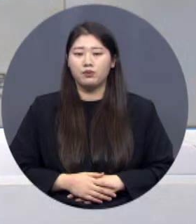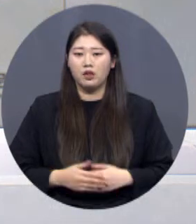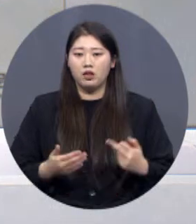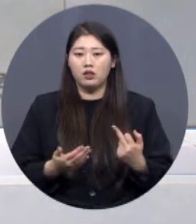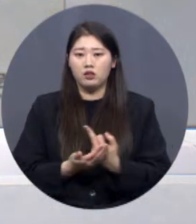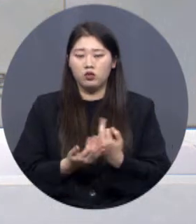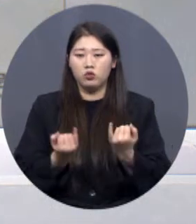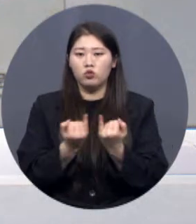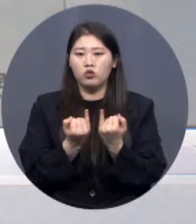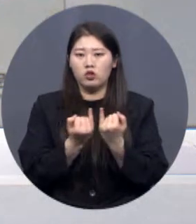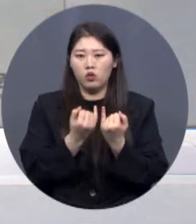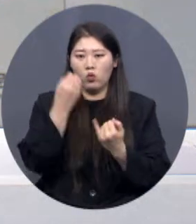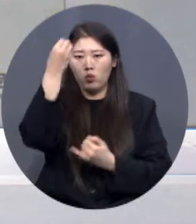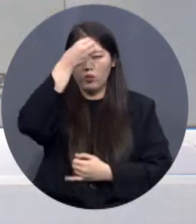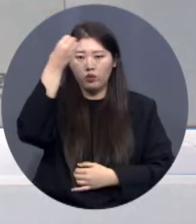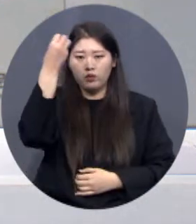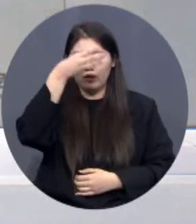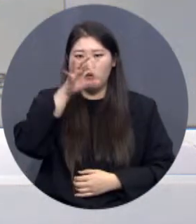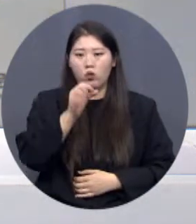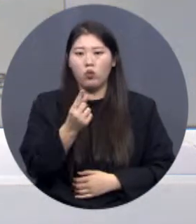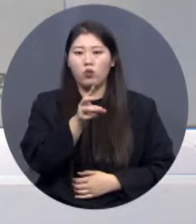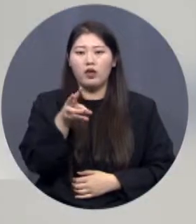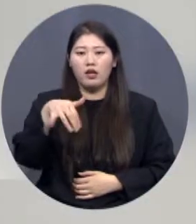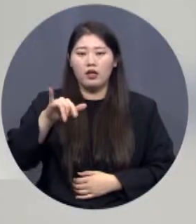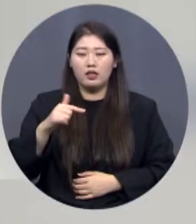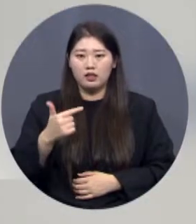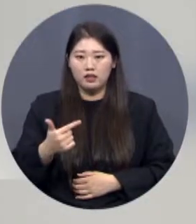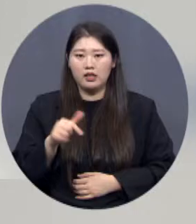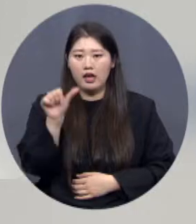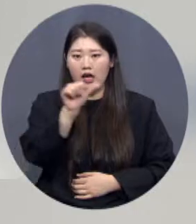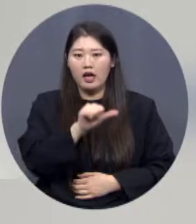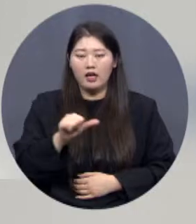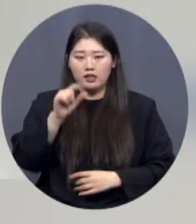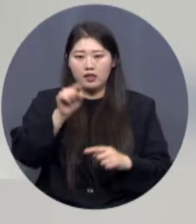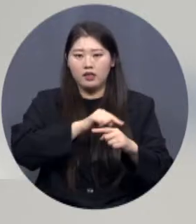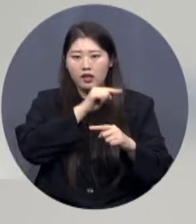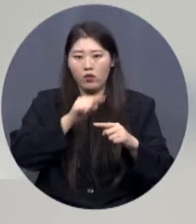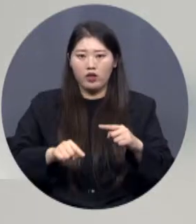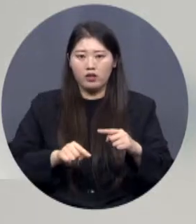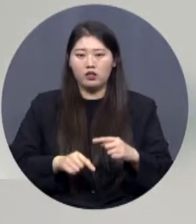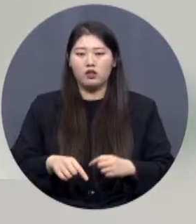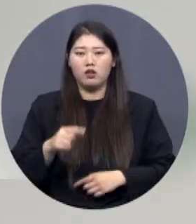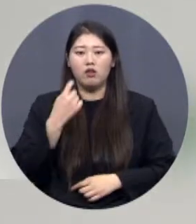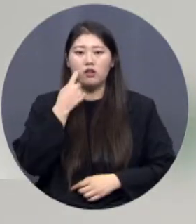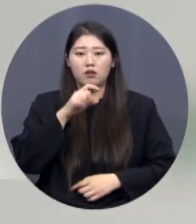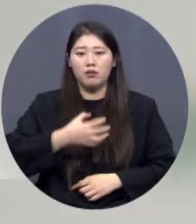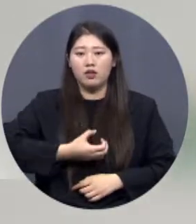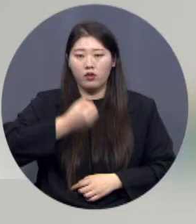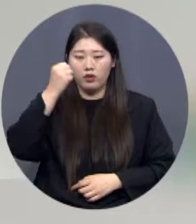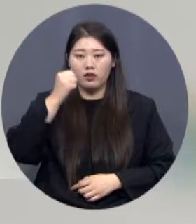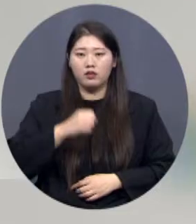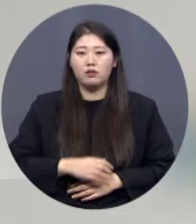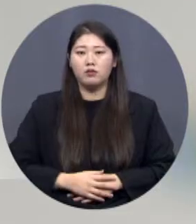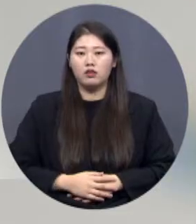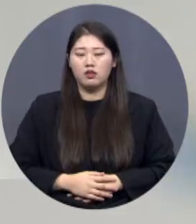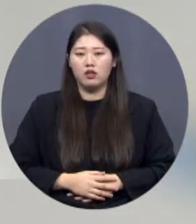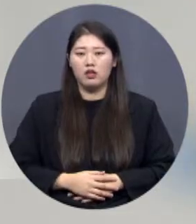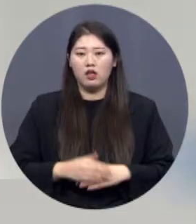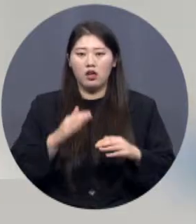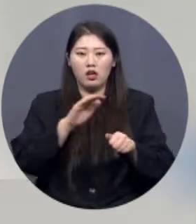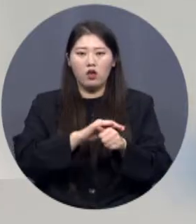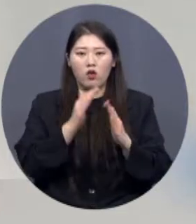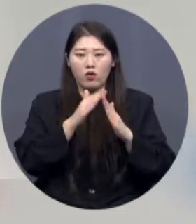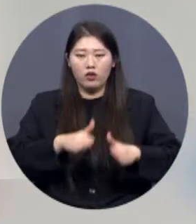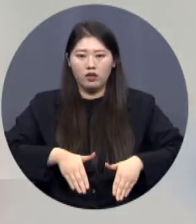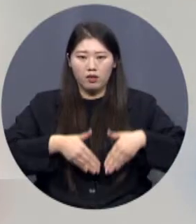제주 여상 3학년 오해진 학생이 아시아 사격 선수권 대회에서 이관하게 올랐습니다 경남 창원에서 열리고 있는